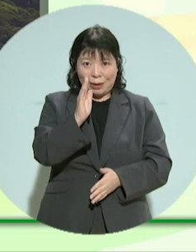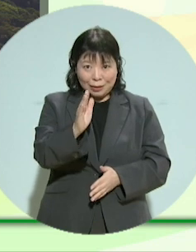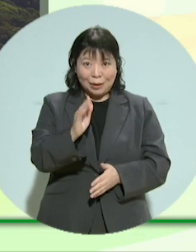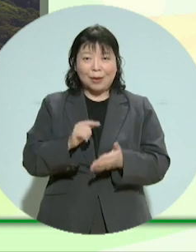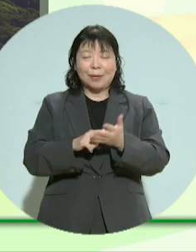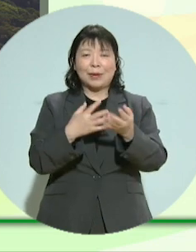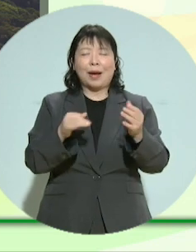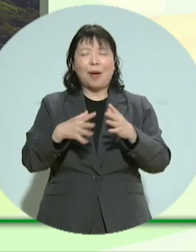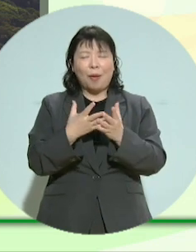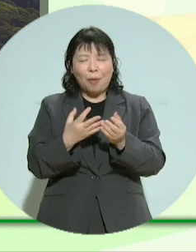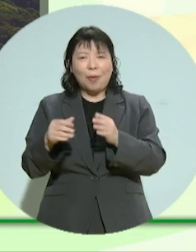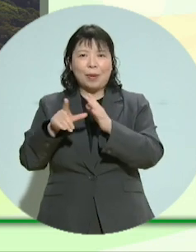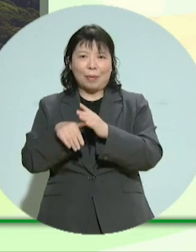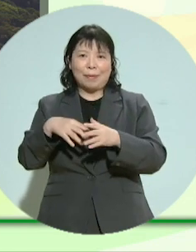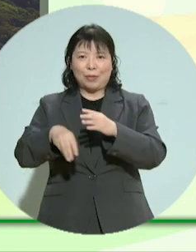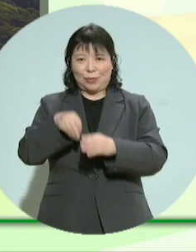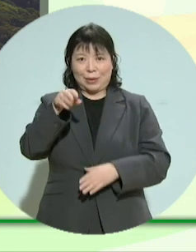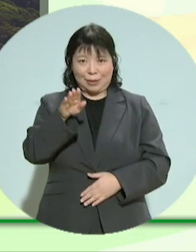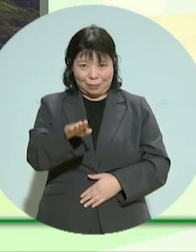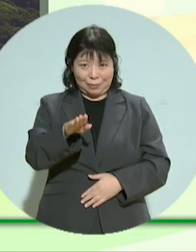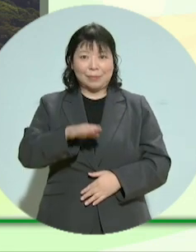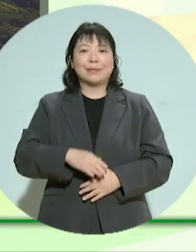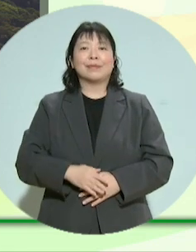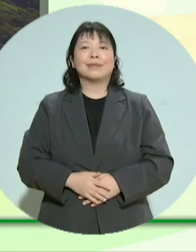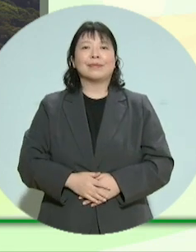の場合は抽選になります。